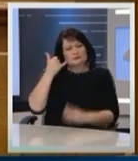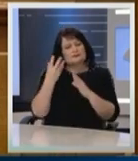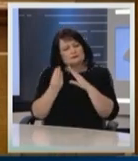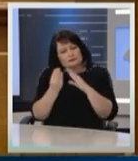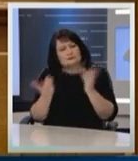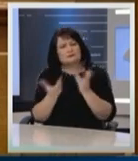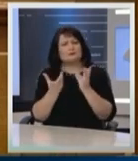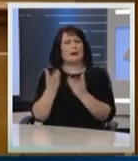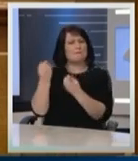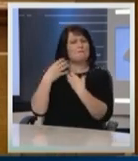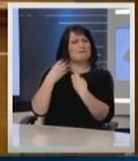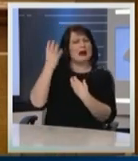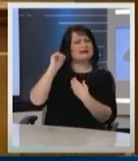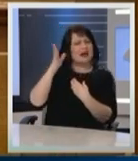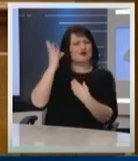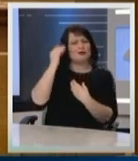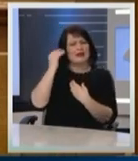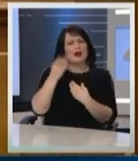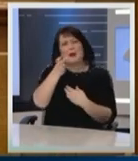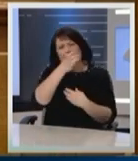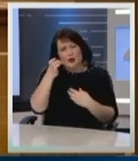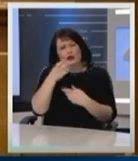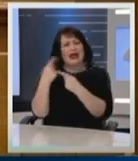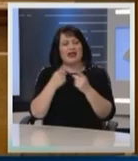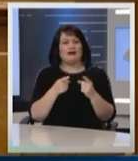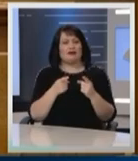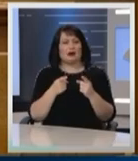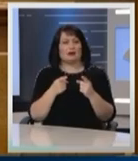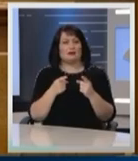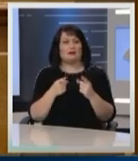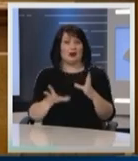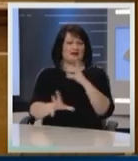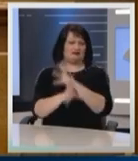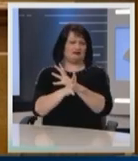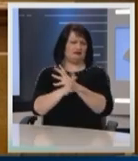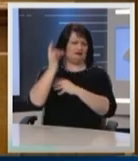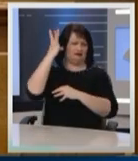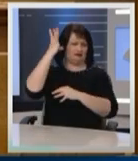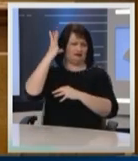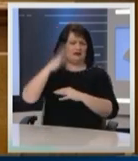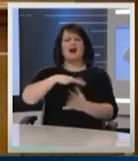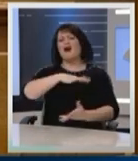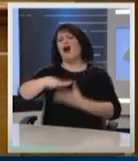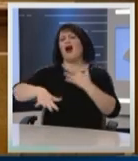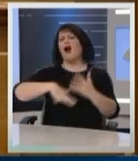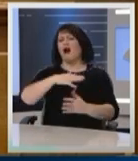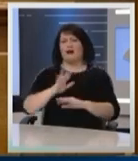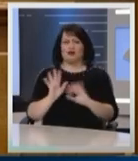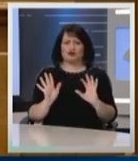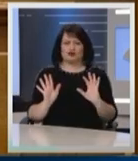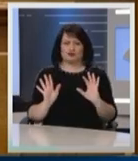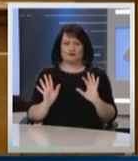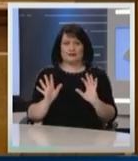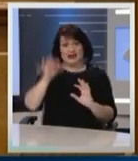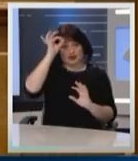πληροφορίες οι ξένοι, αλλά στην αναρχία υπάρχει απόλυτο χάος. Δηλαδή έχουμε